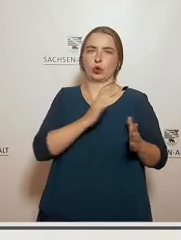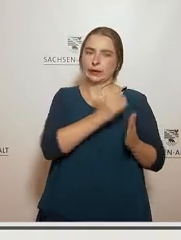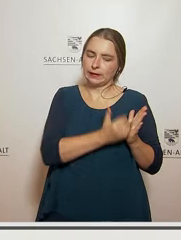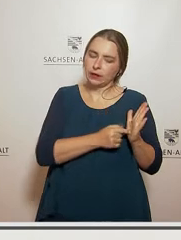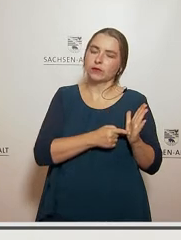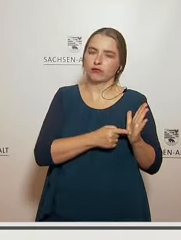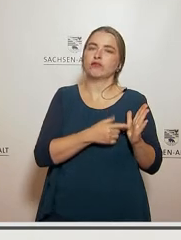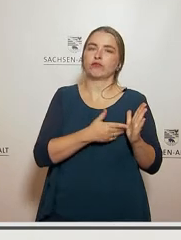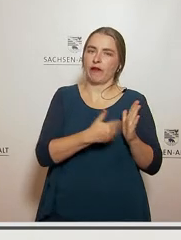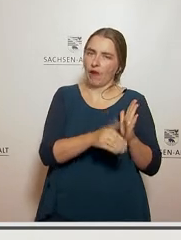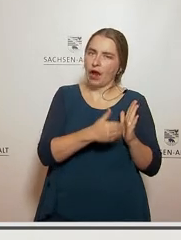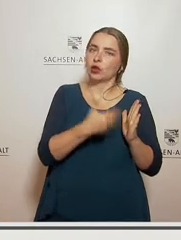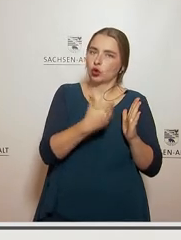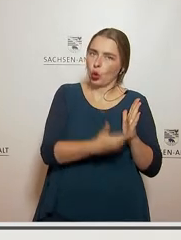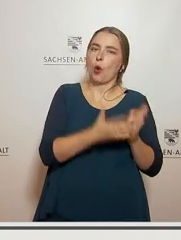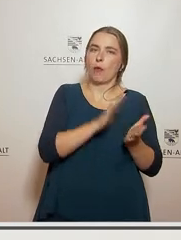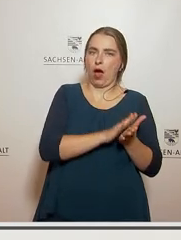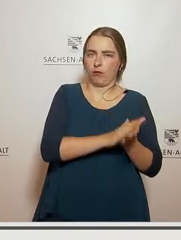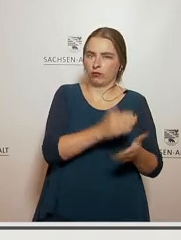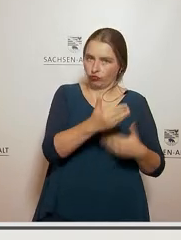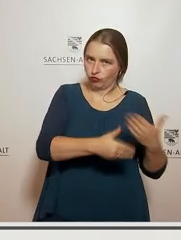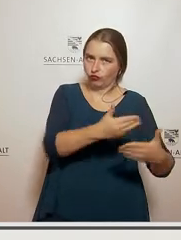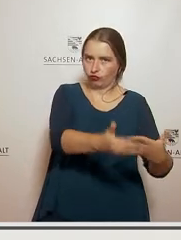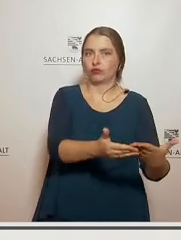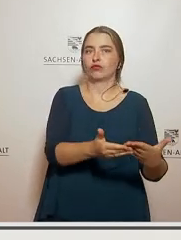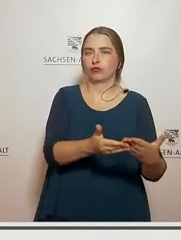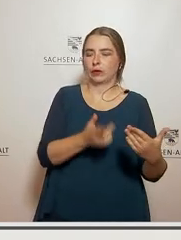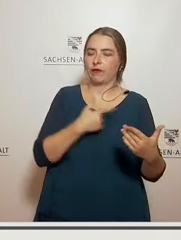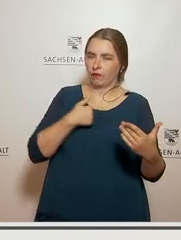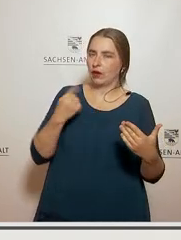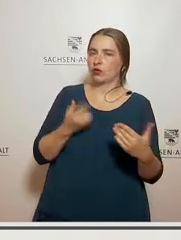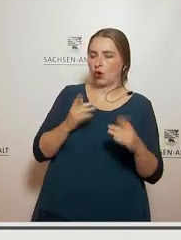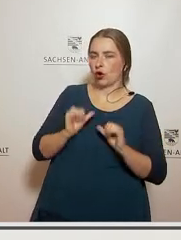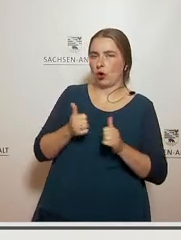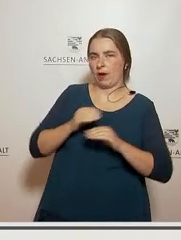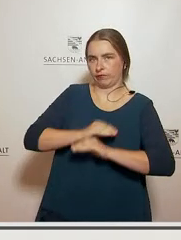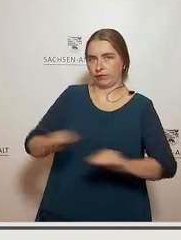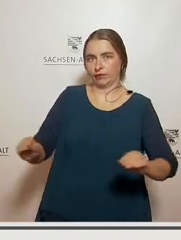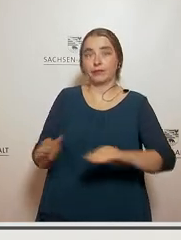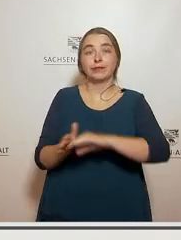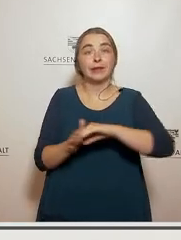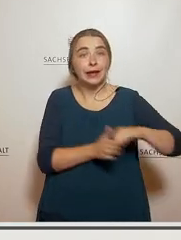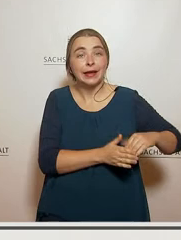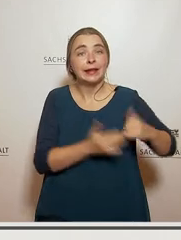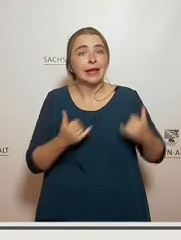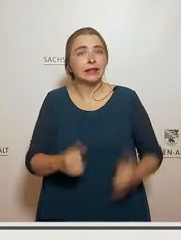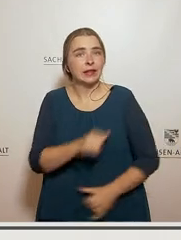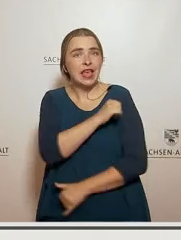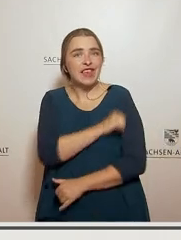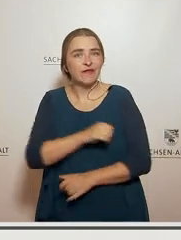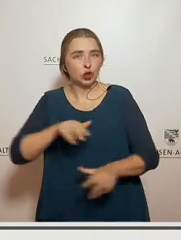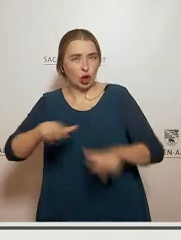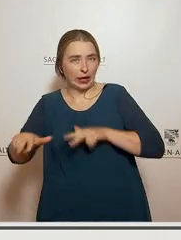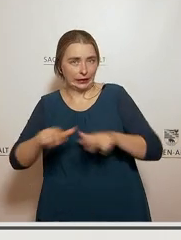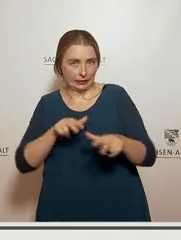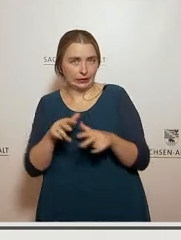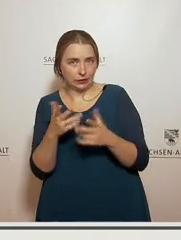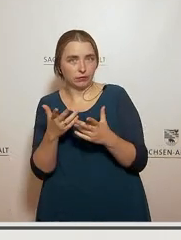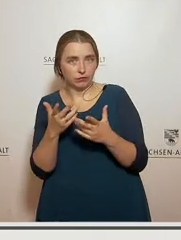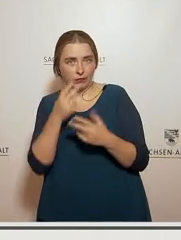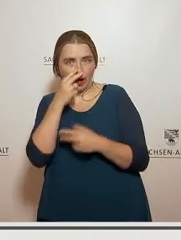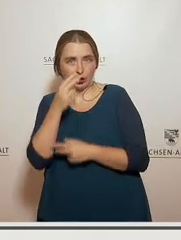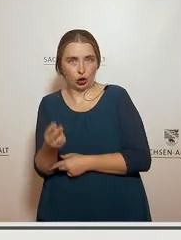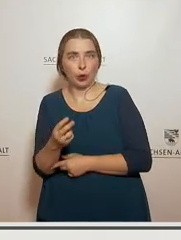weiter fortgeführt wird. Nun komme ich zur Impfstrategie. Sie wissen, die Gesundheitsministerkonferenz hat